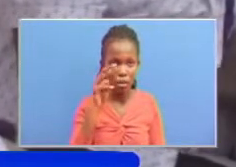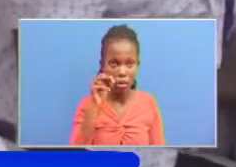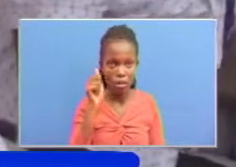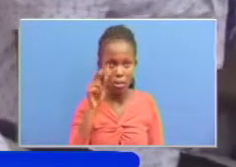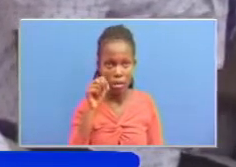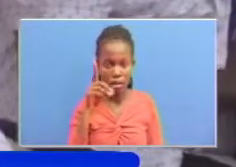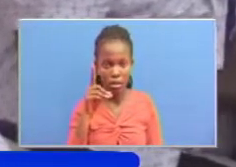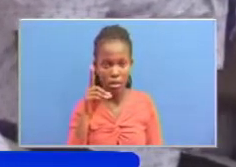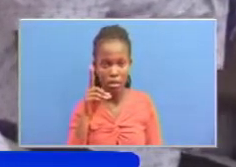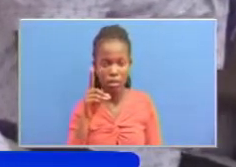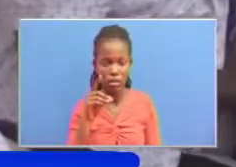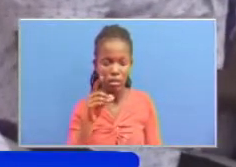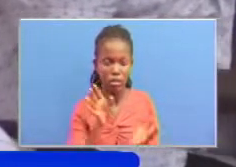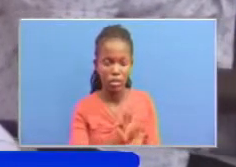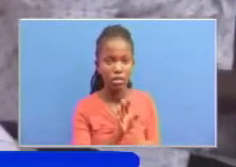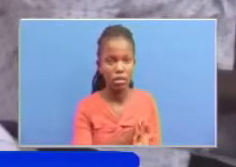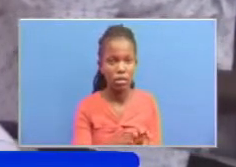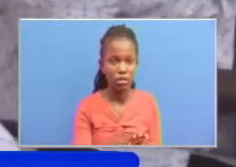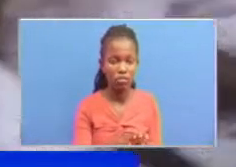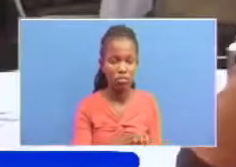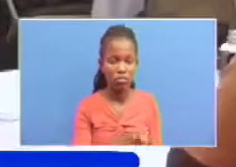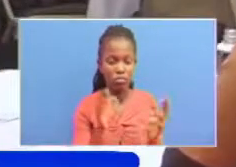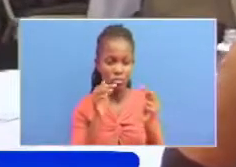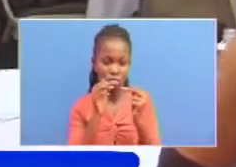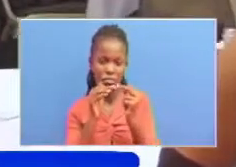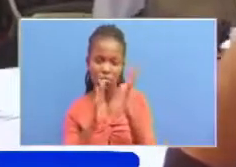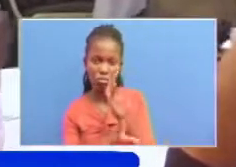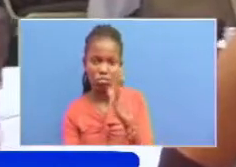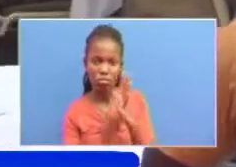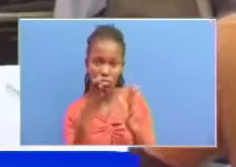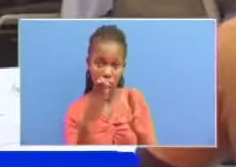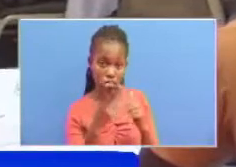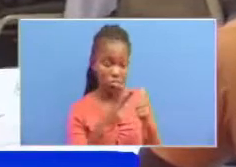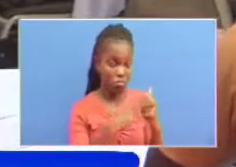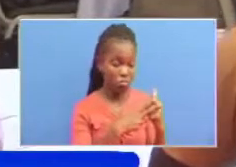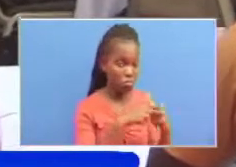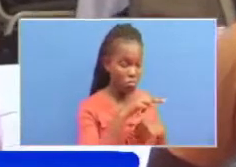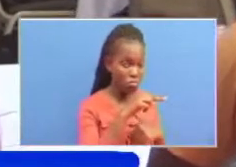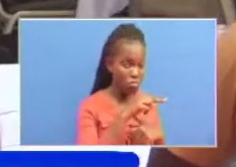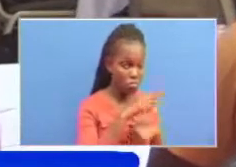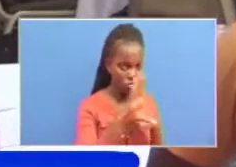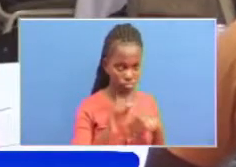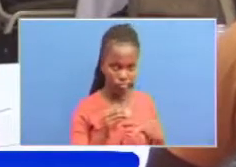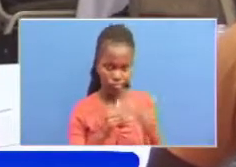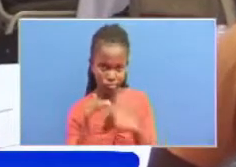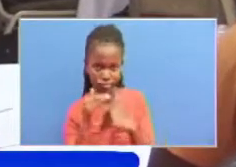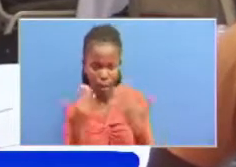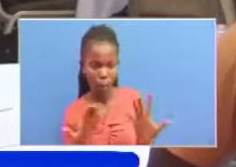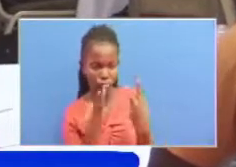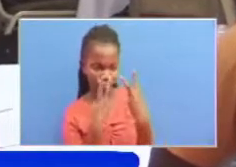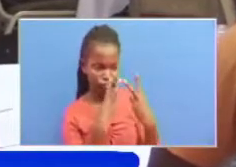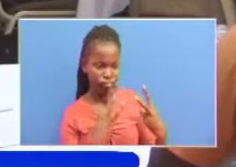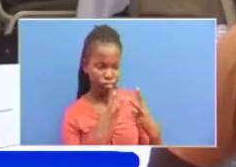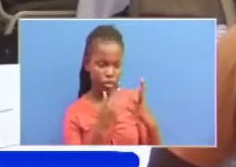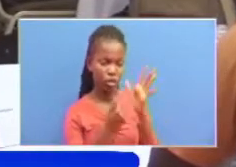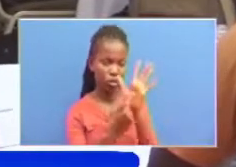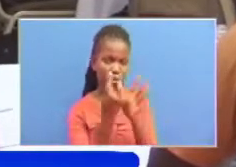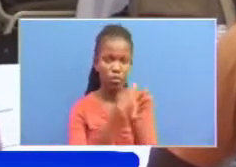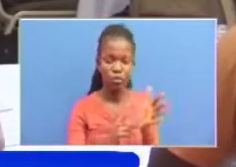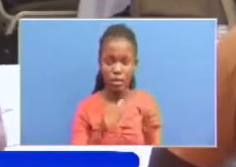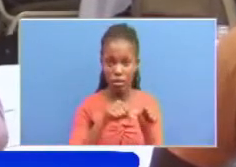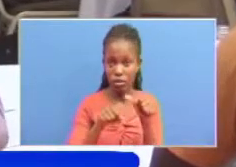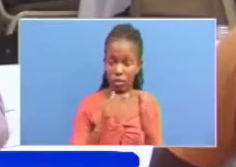mitandaoni, nuviki ite kuangeleka kwa kilungukia miongo ena na muonza yulu wa iana. Ulani ukunekili, ula ukuwana niyakana kuangeleka kwa siko